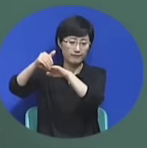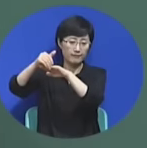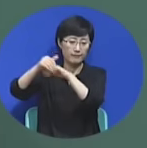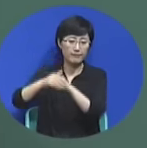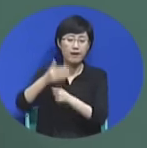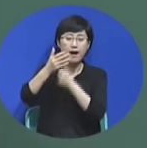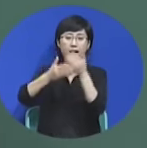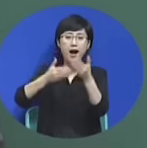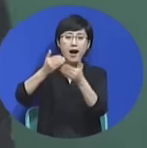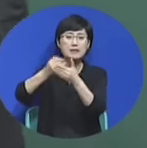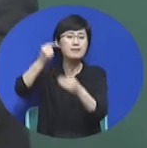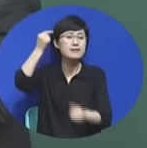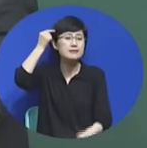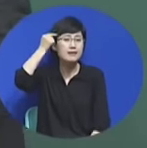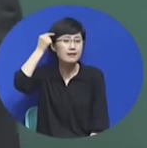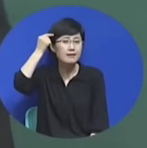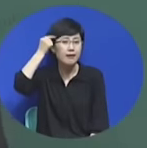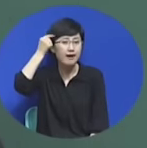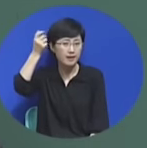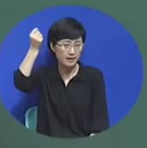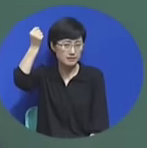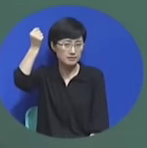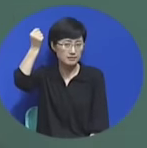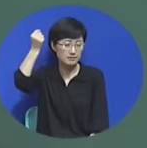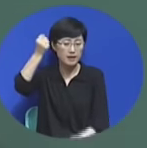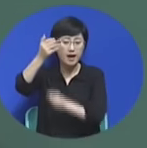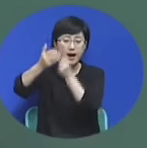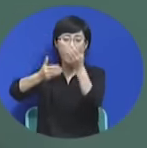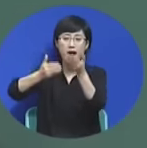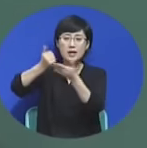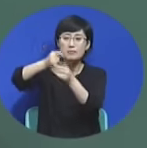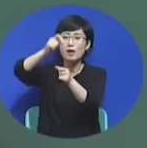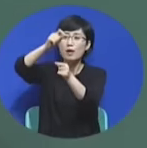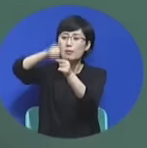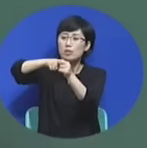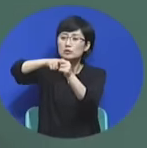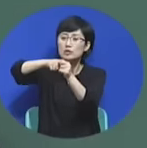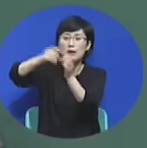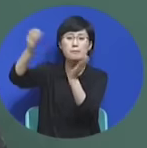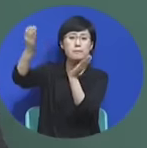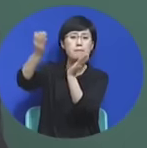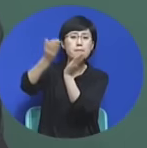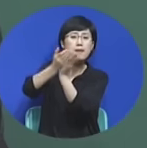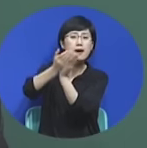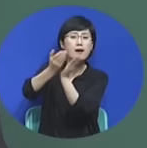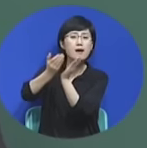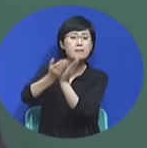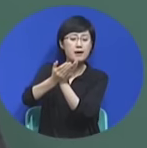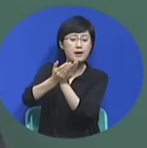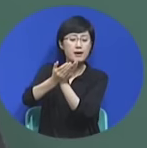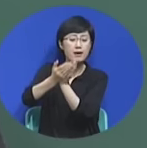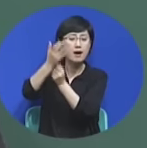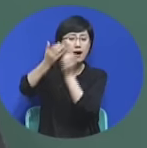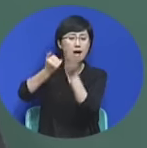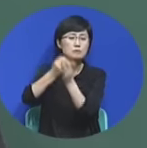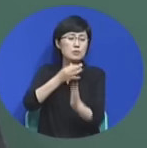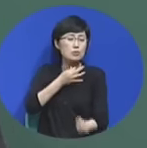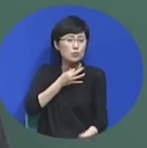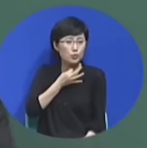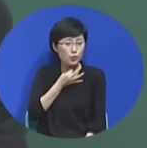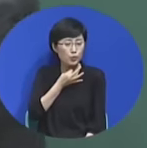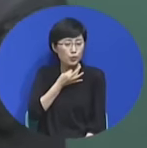彰显为神的计划。 하나님의 의지로. 靠着神的意志。 하나님의 목적대로. 靠着神的目的。 하나님의 손으로.